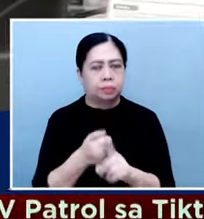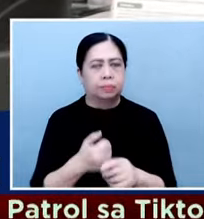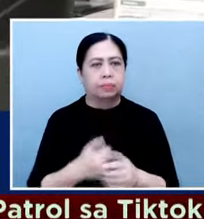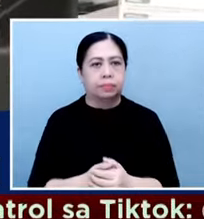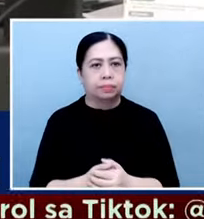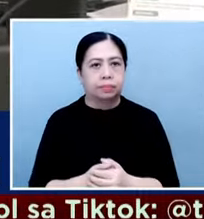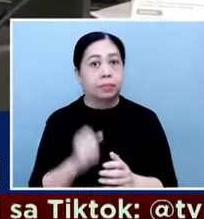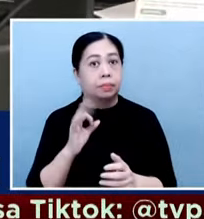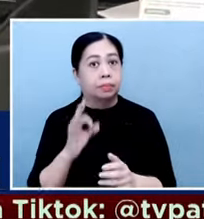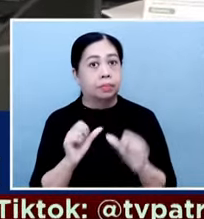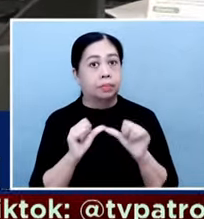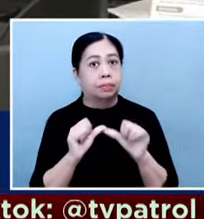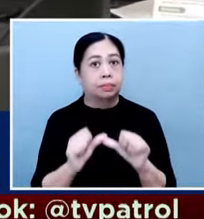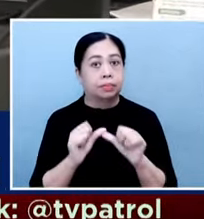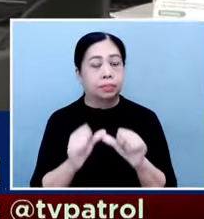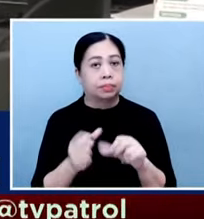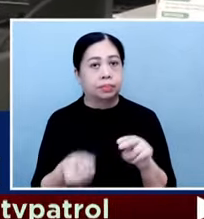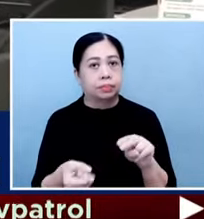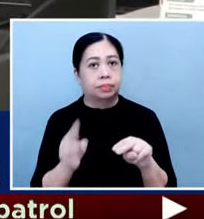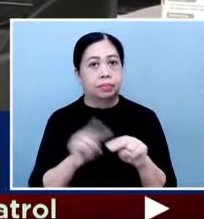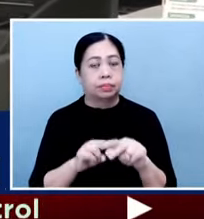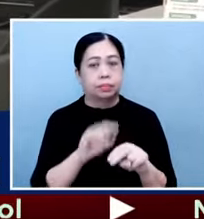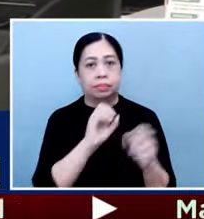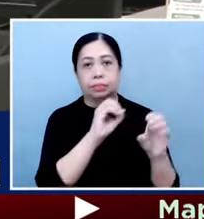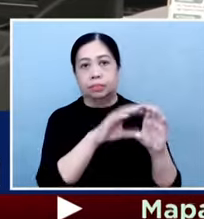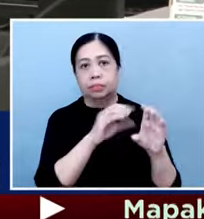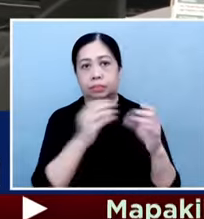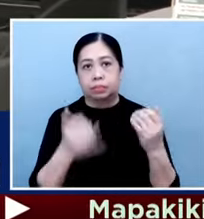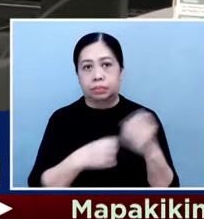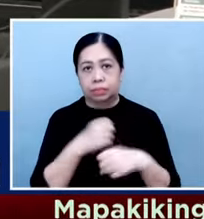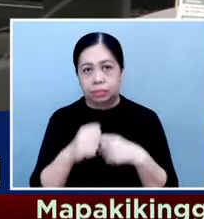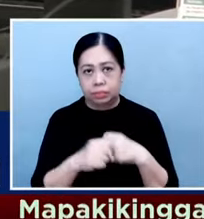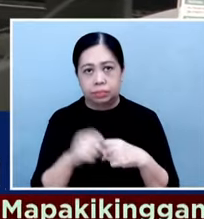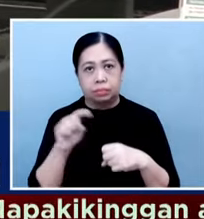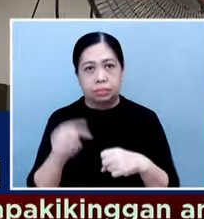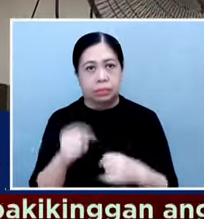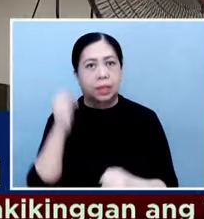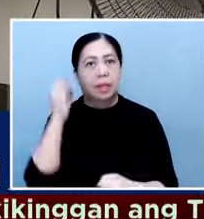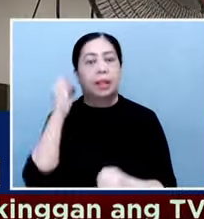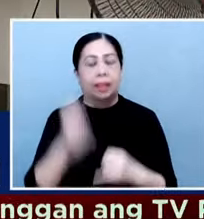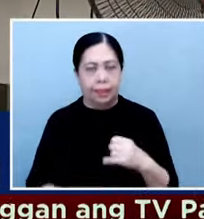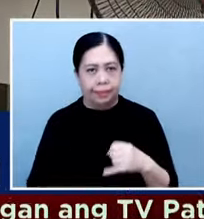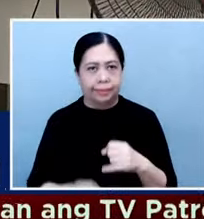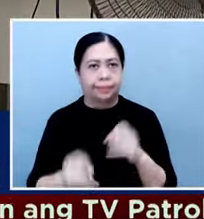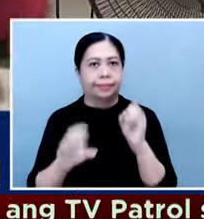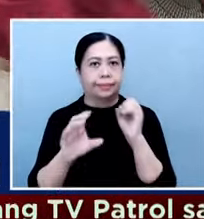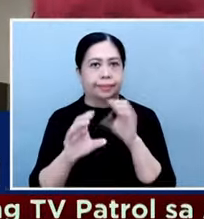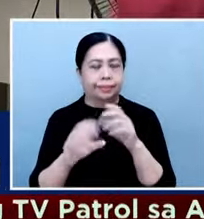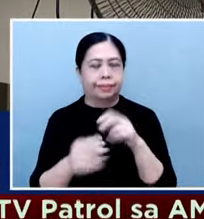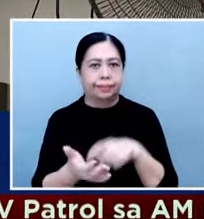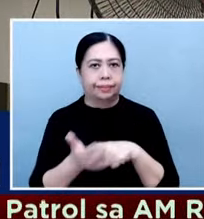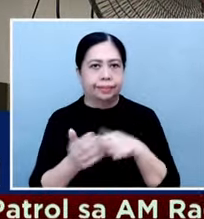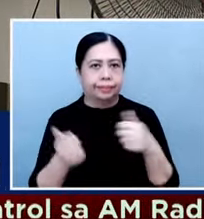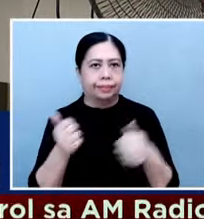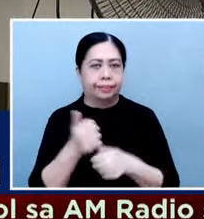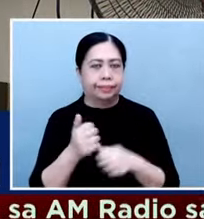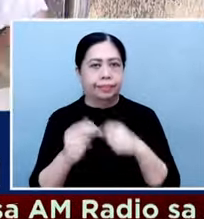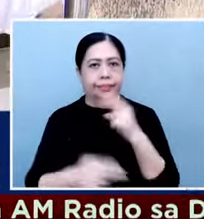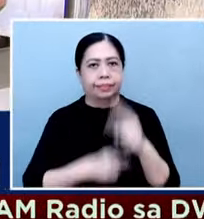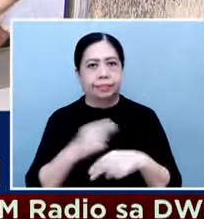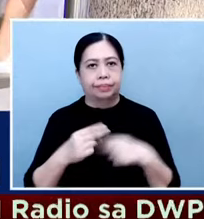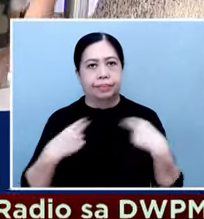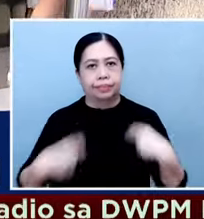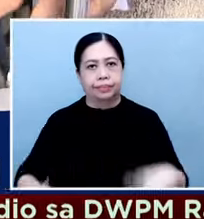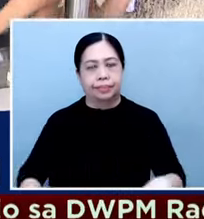Kung magtutuloy-tuloy ang dagdag kontribusyon ngayong taon, ito na ang huling pagtaas na itinakda sa ilalim ng Universal